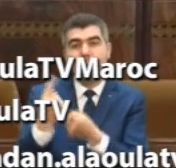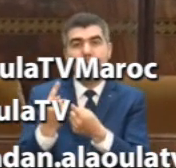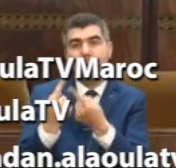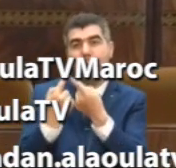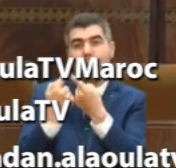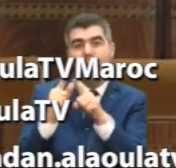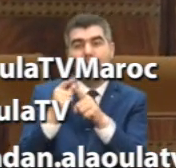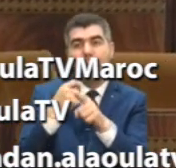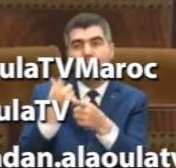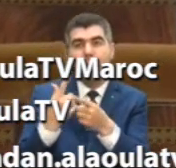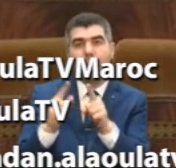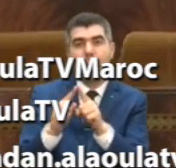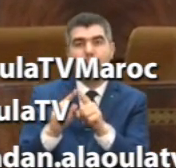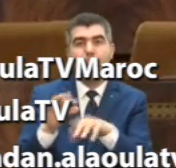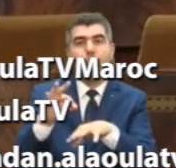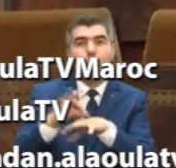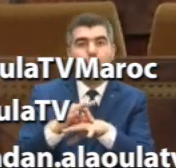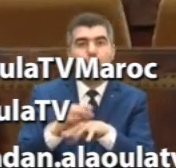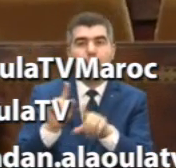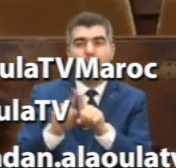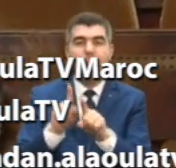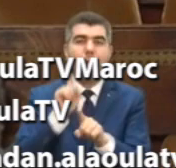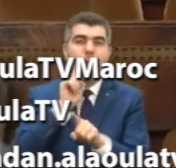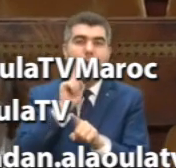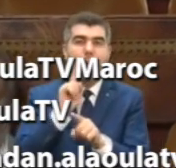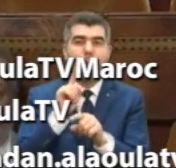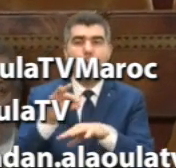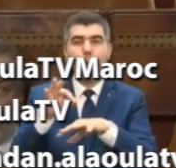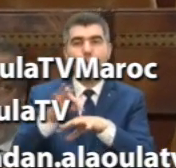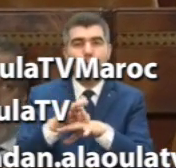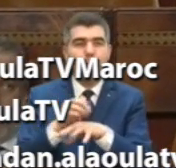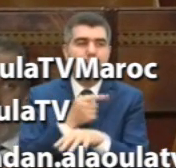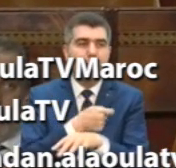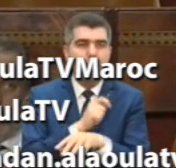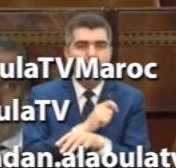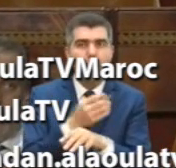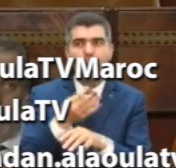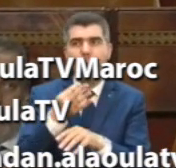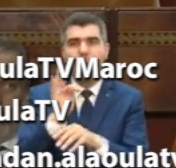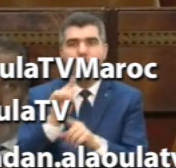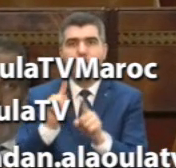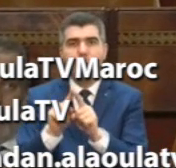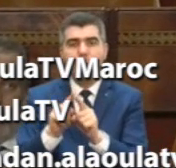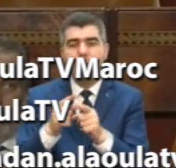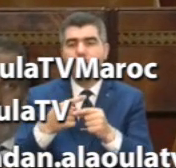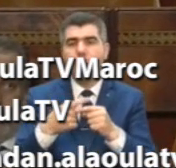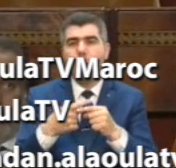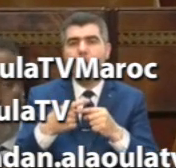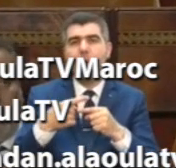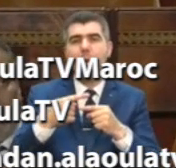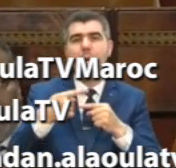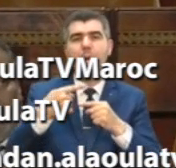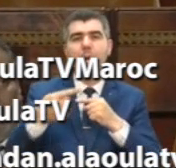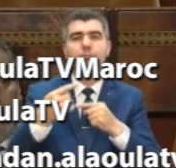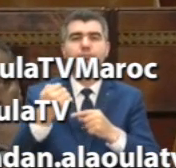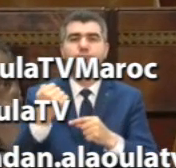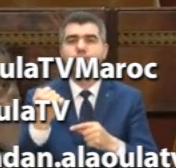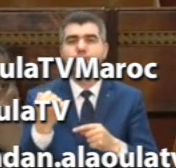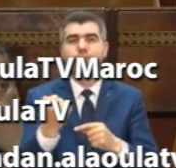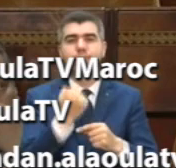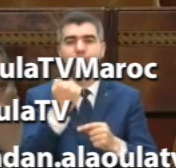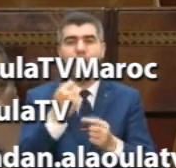كثيرة وإجراءاته طويلة ومعقدة. تديول الأحكام والعقود بالصيغة التنفيذية رغم بساطة